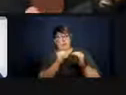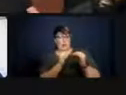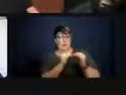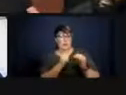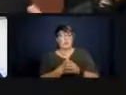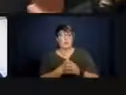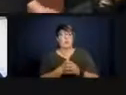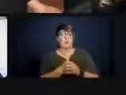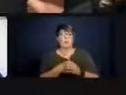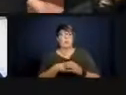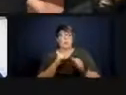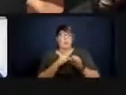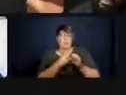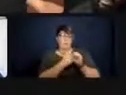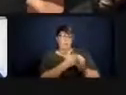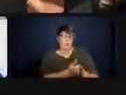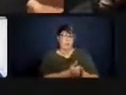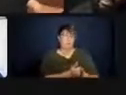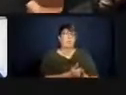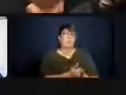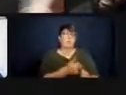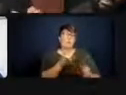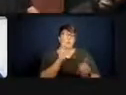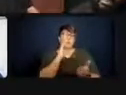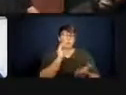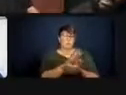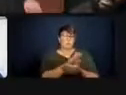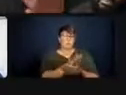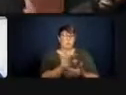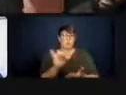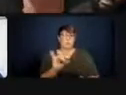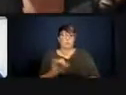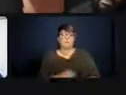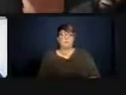kuhakikisha usawa wa kijinsia kati ya wanafunzi wetu.